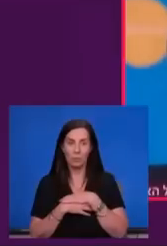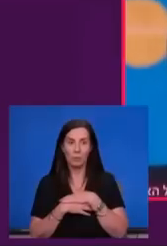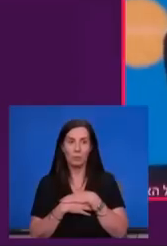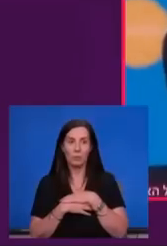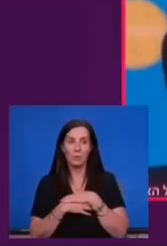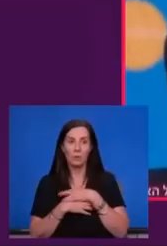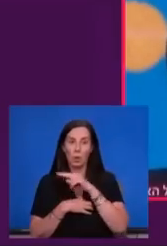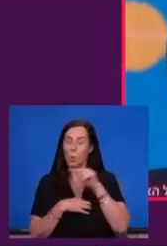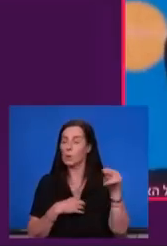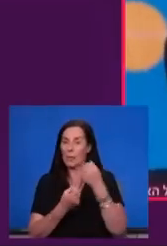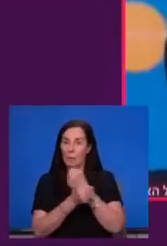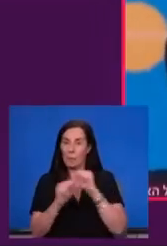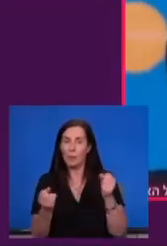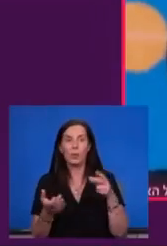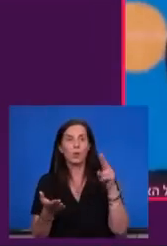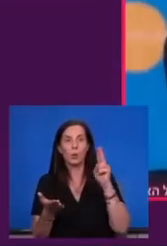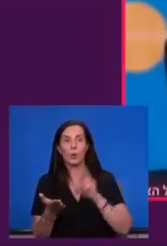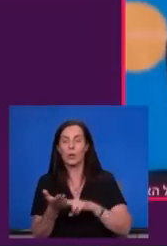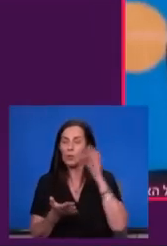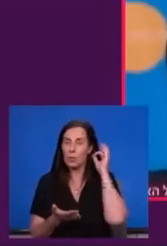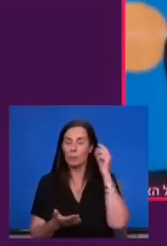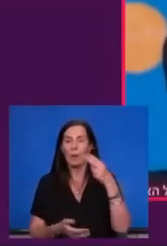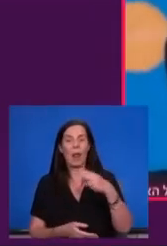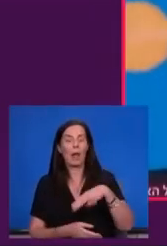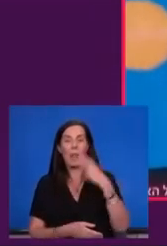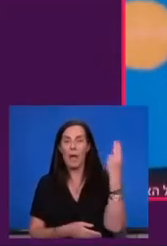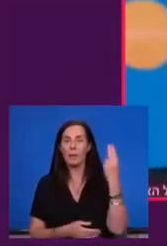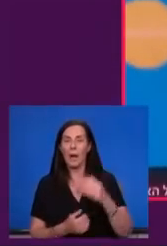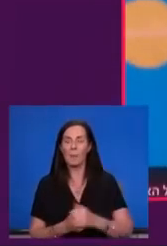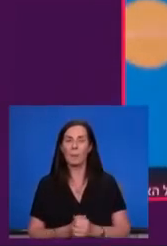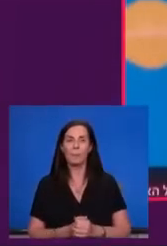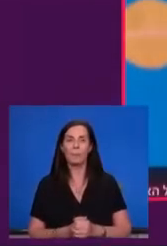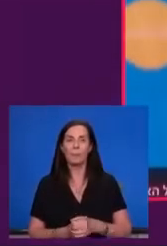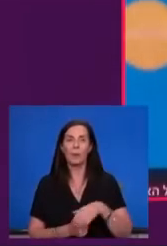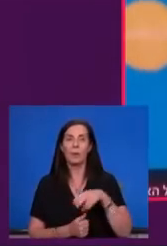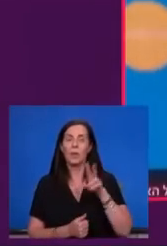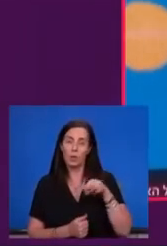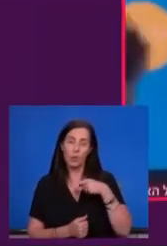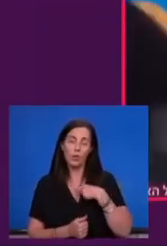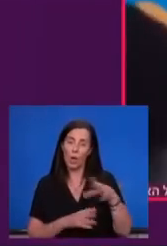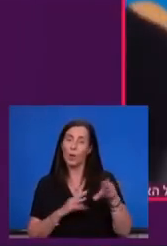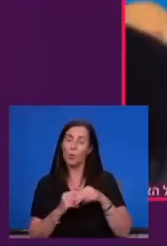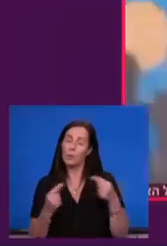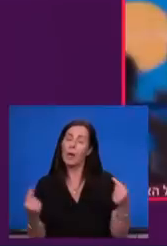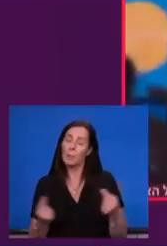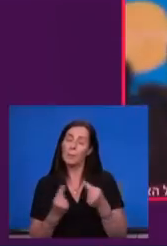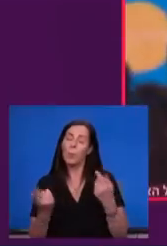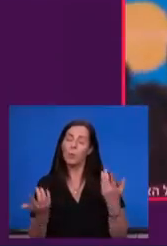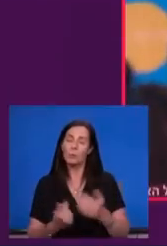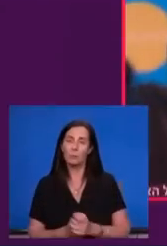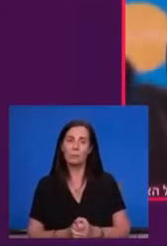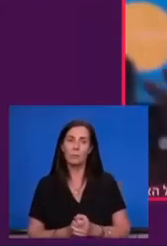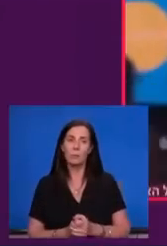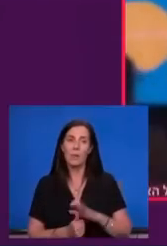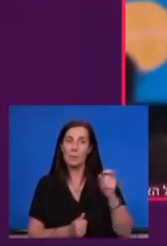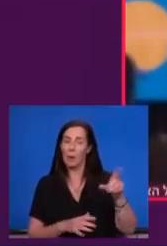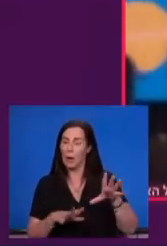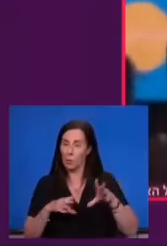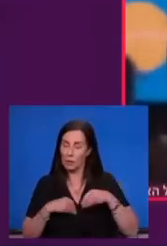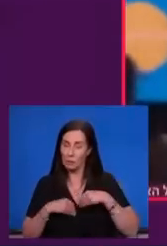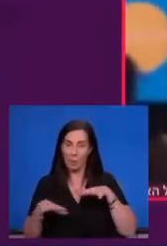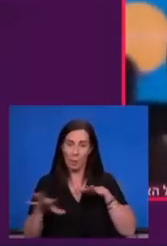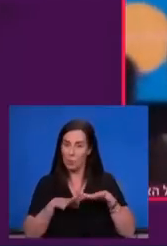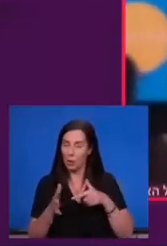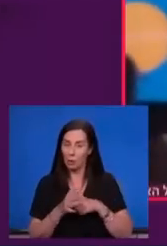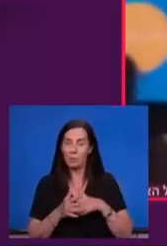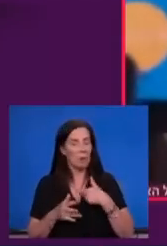נושאים ליברליים, זכויות נשים, להט"בים, יש לנו איתם עימות. אם הם היו מסכימים בקואליציה הזאת,